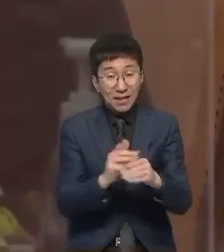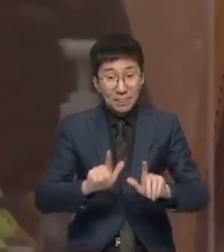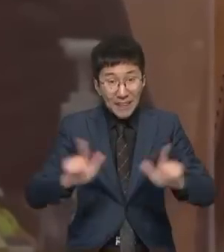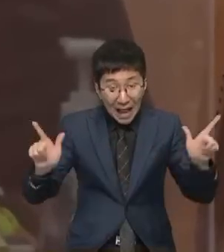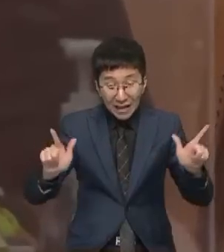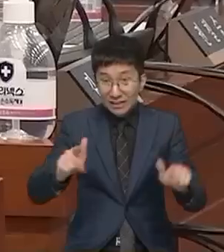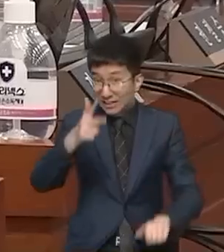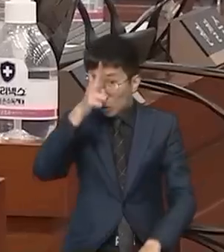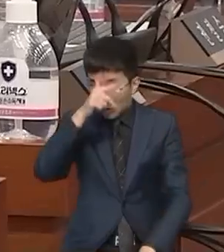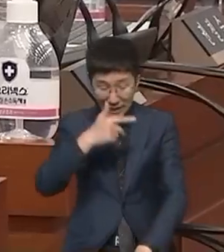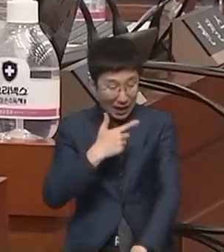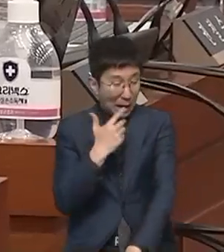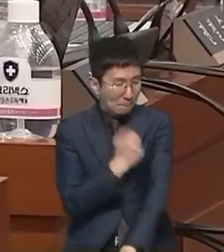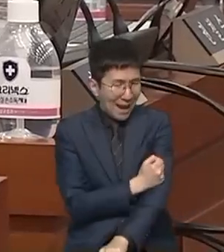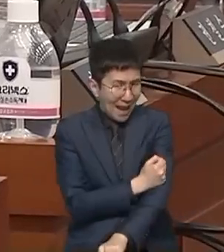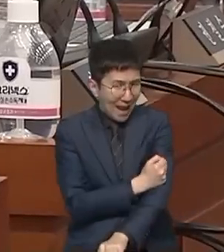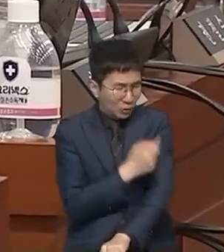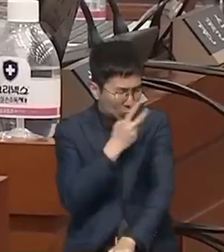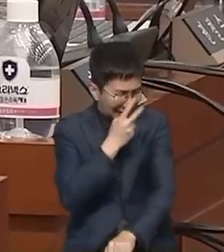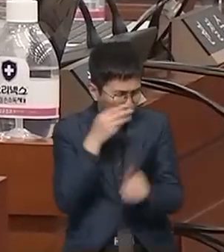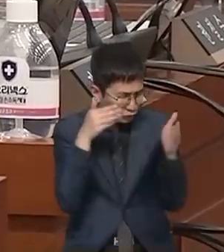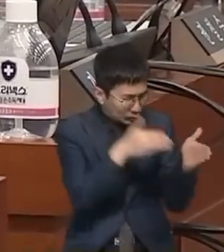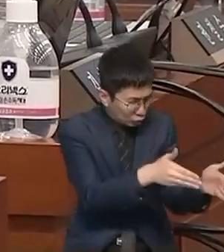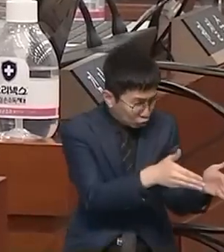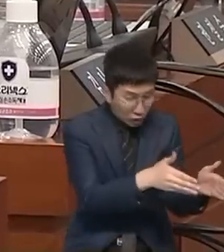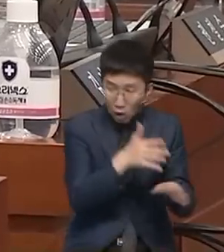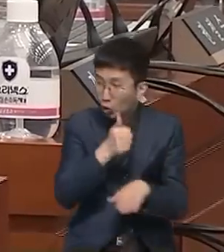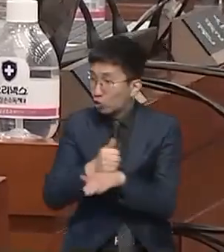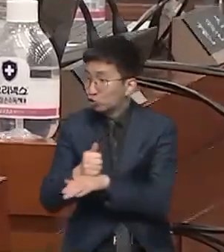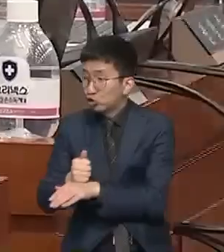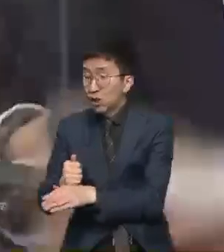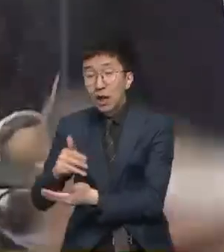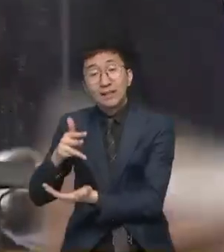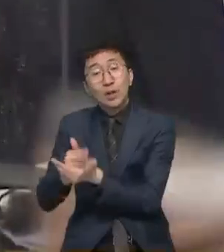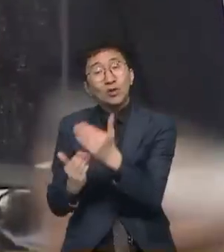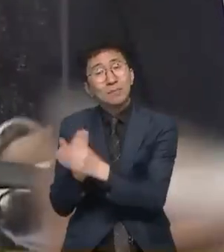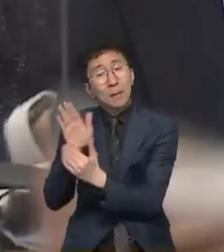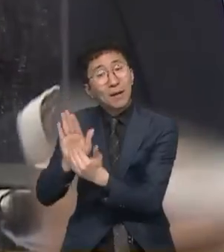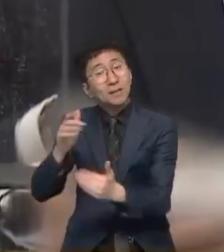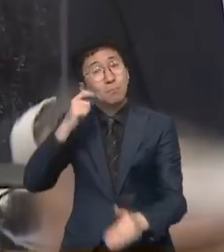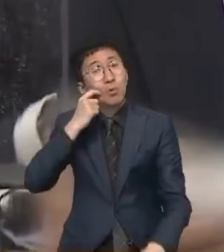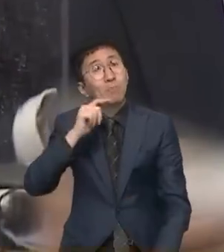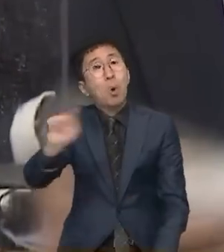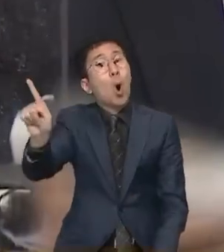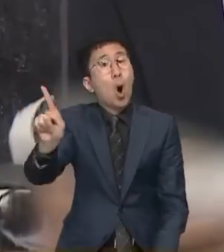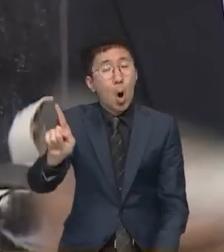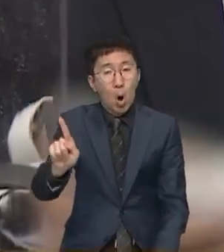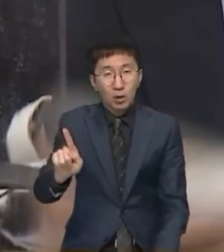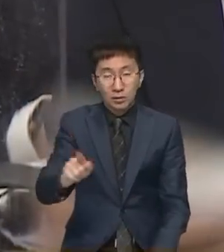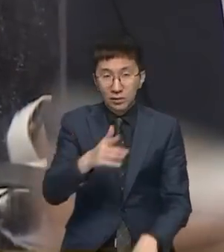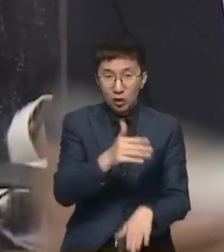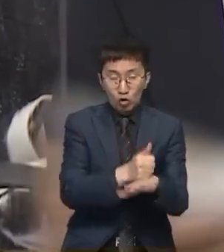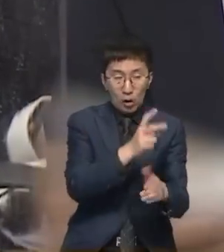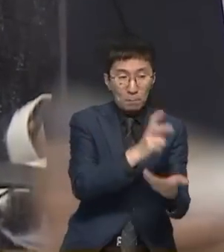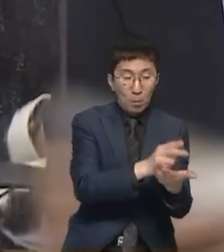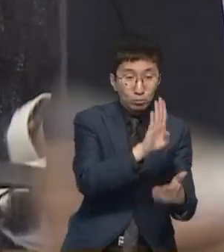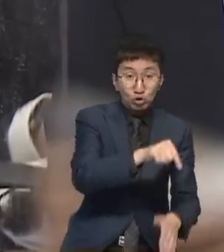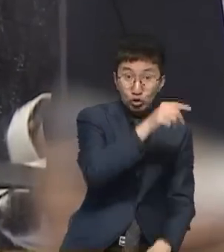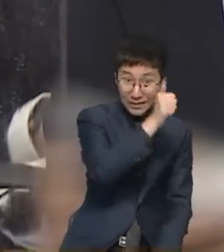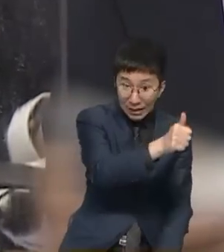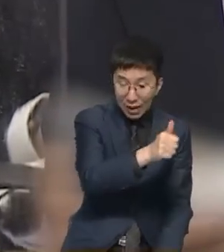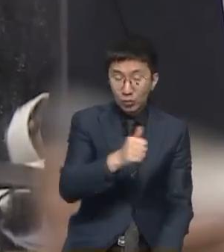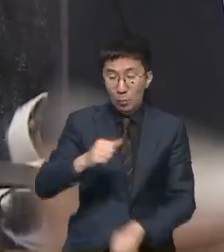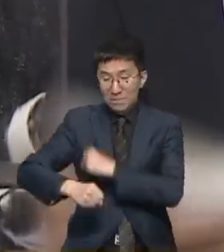마약 수사에 집중하느라 사고에 대비하지 못한 것 아니냐는 의혹을 두고 민주당 의원들과 한동훈 법무장관 사이에